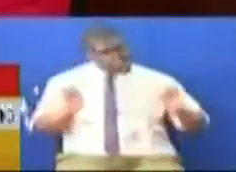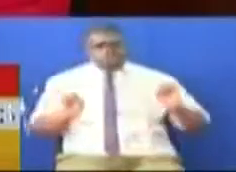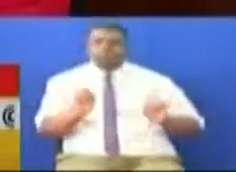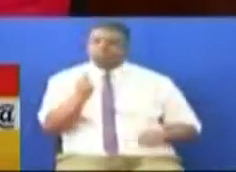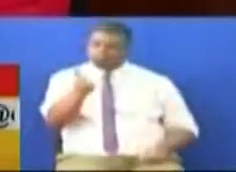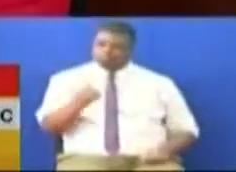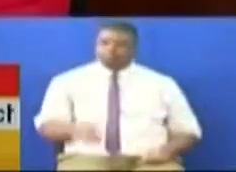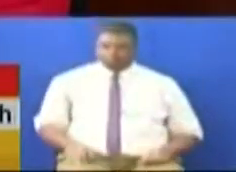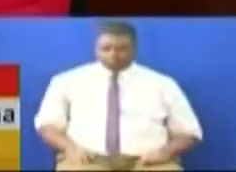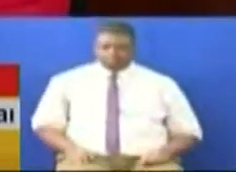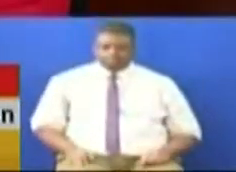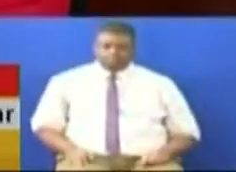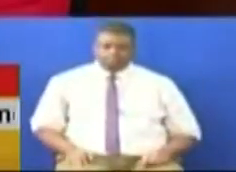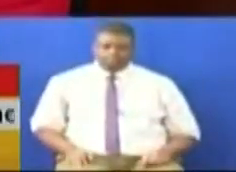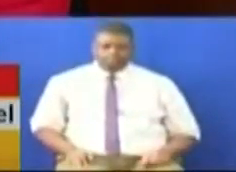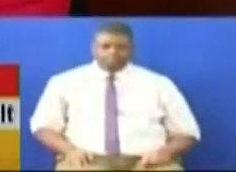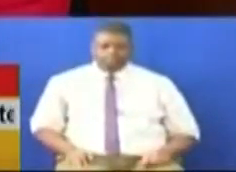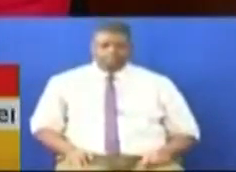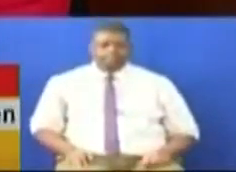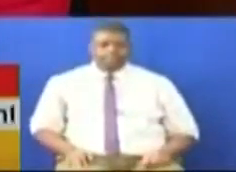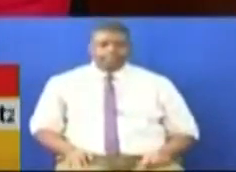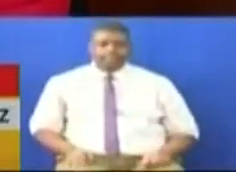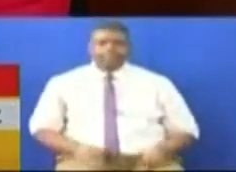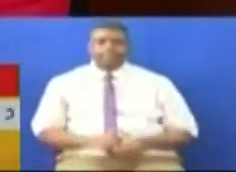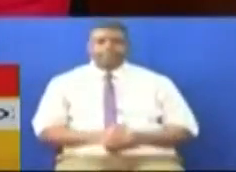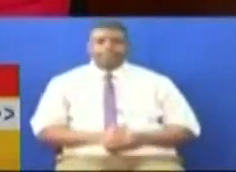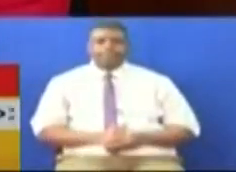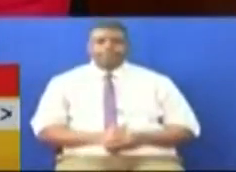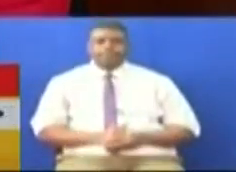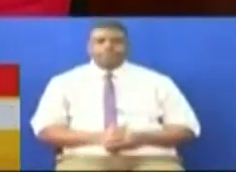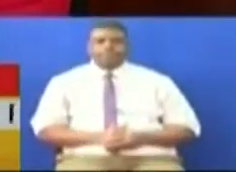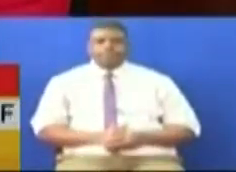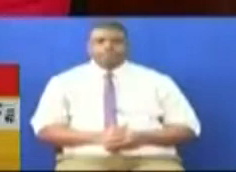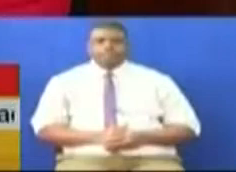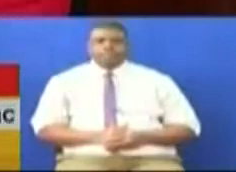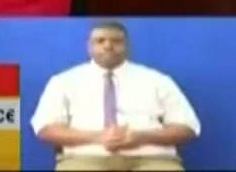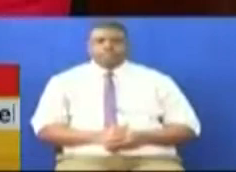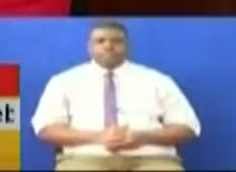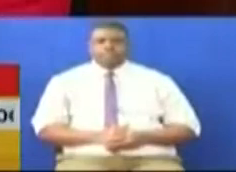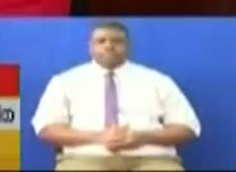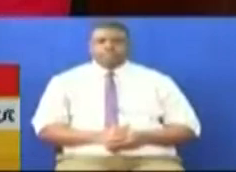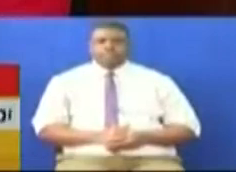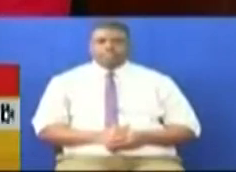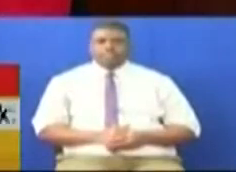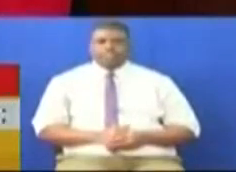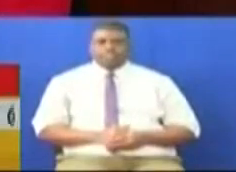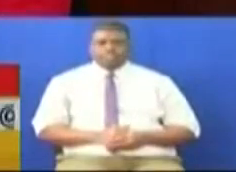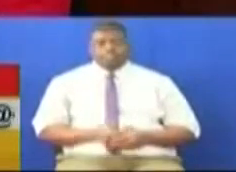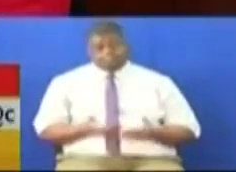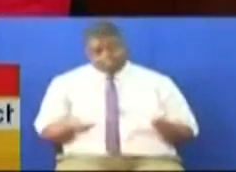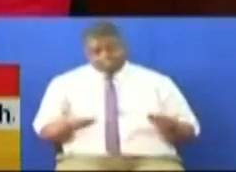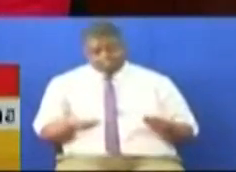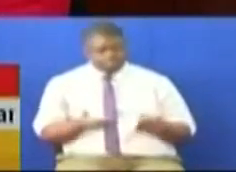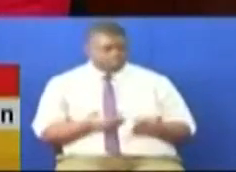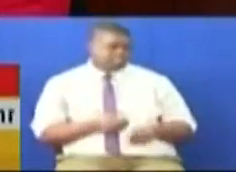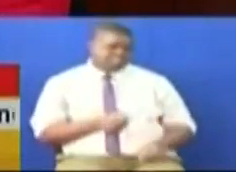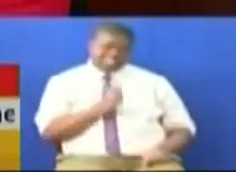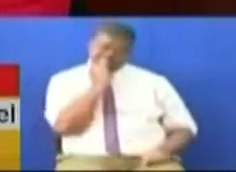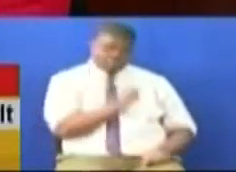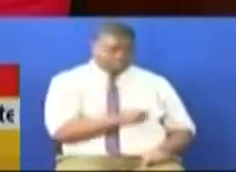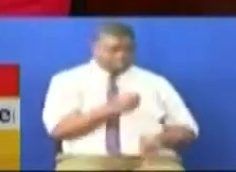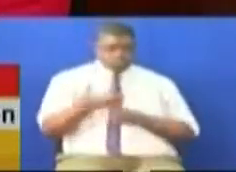hoja yangu ya mwisho inahusu swala la maliasili. CAG pia alitupitisha kwa matumizi